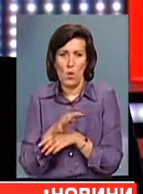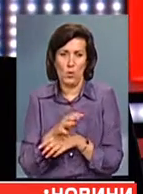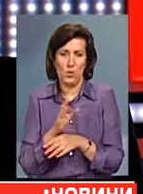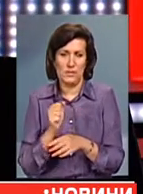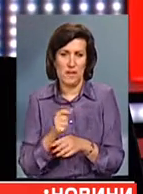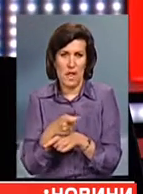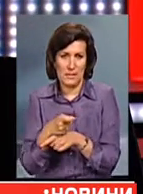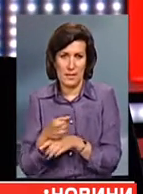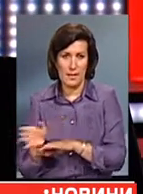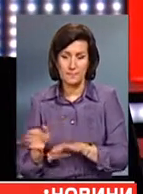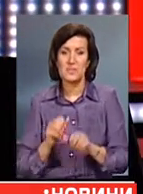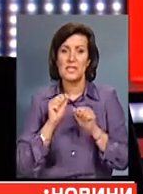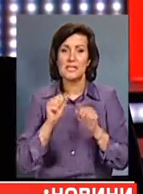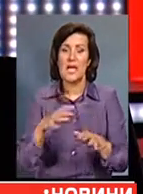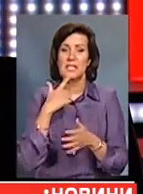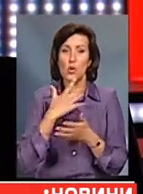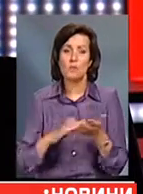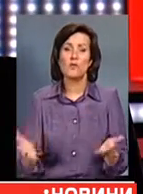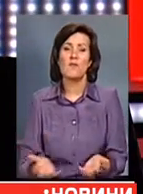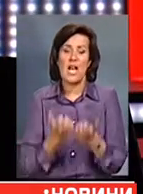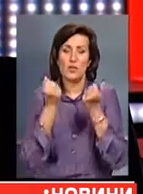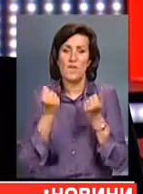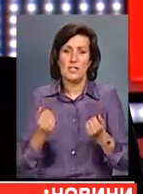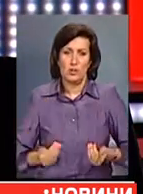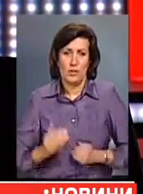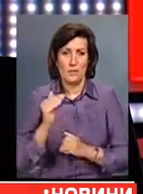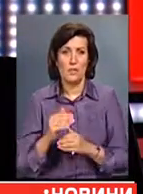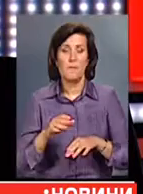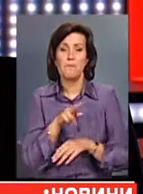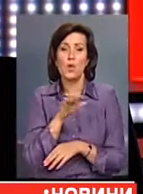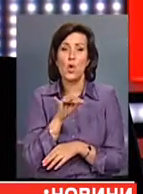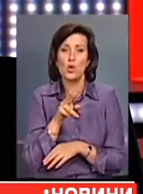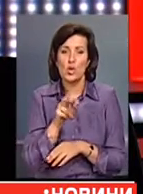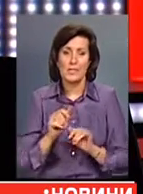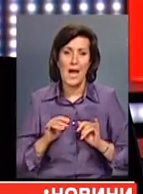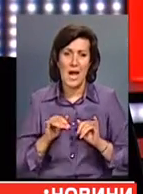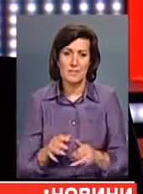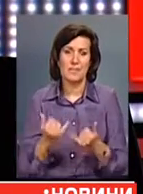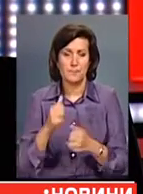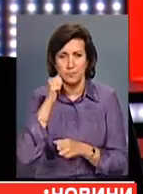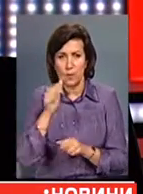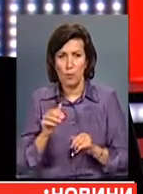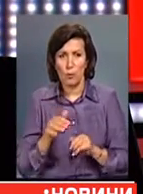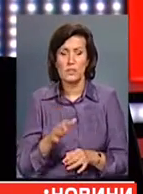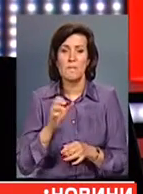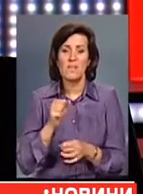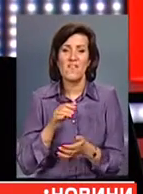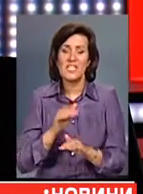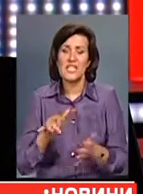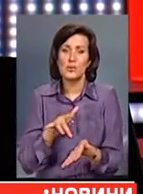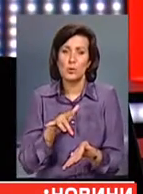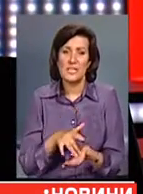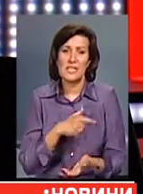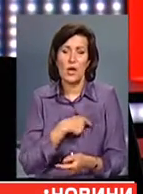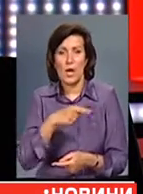Здати кров, щоб урятувати життя дитини. Донорська акція сьогодні і завтра проходить у столичному центрі дитячої кардіології та